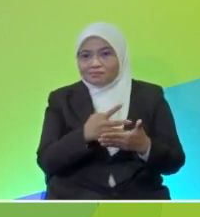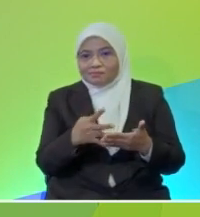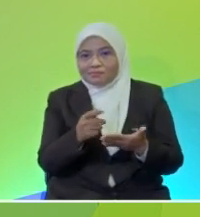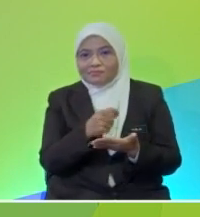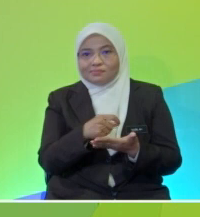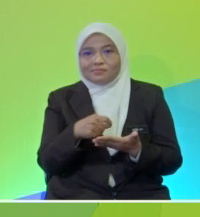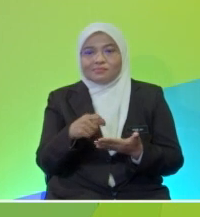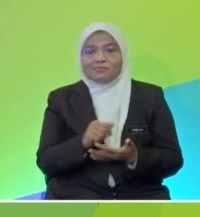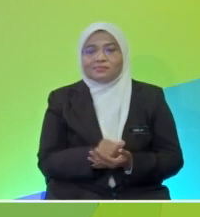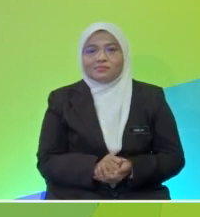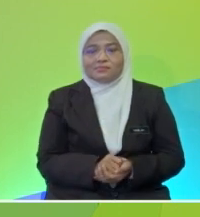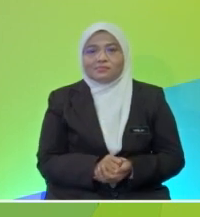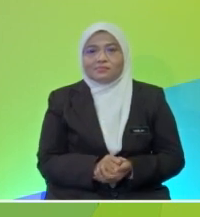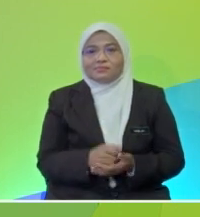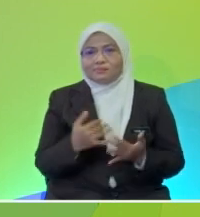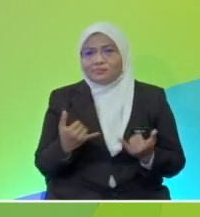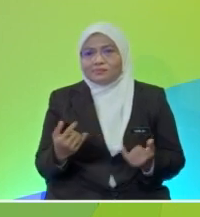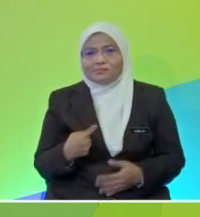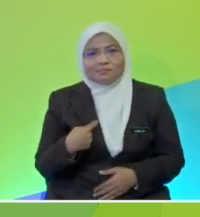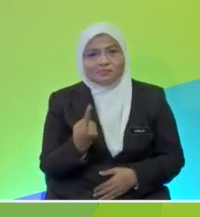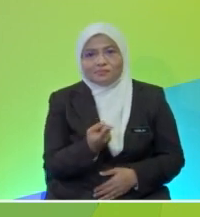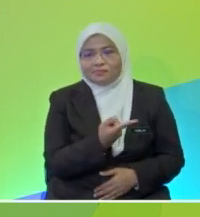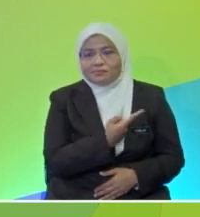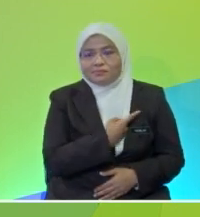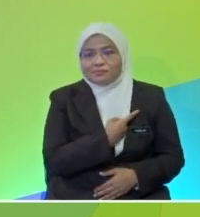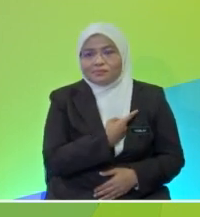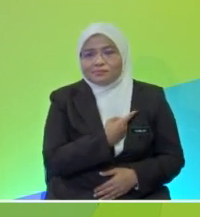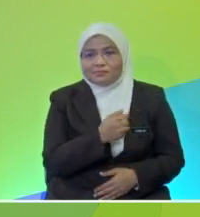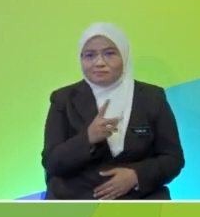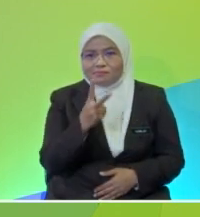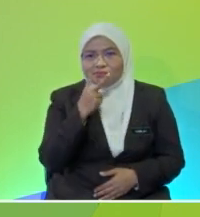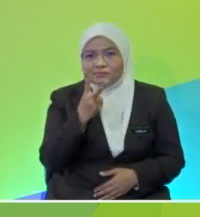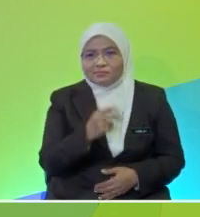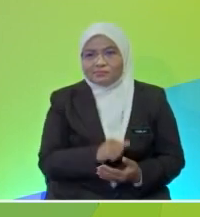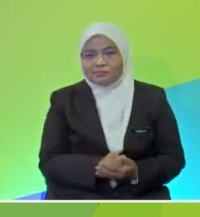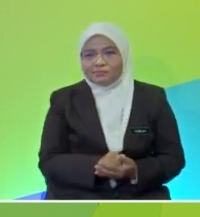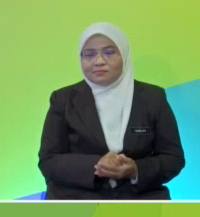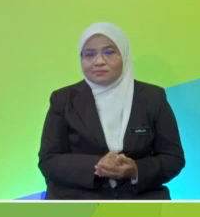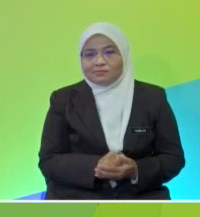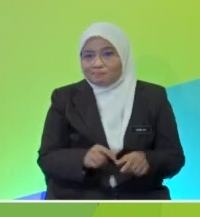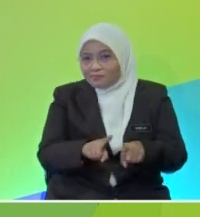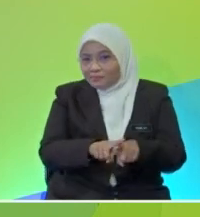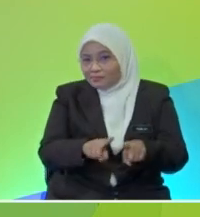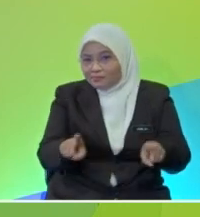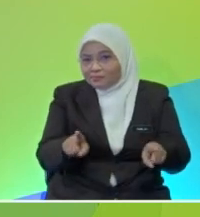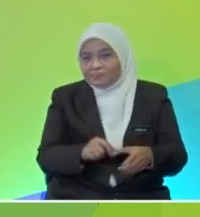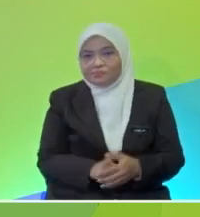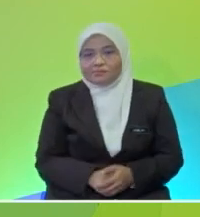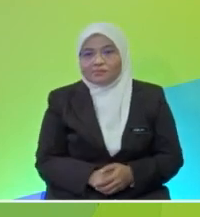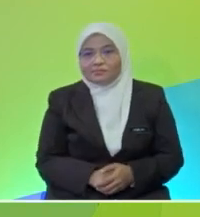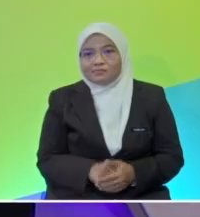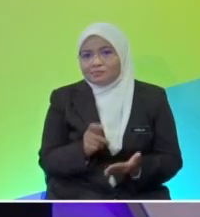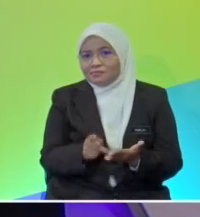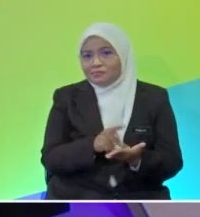Oke baik sekarang ini kita ada selisih lah kritik betul Kita